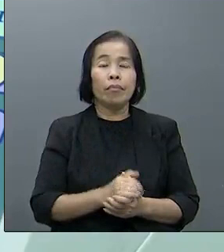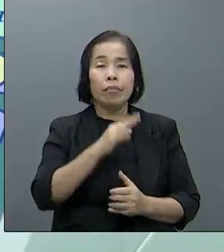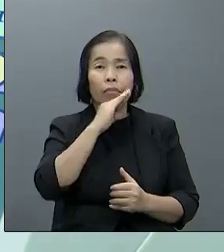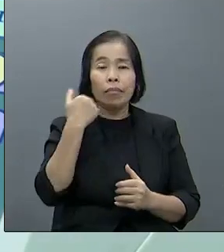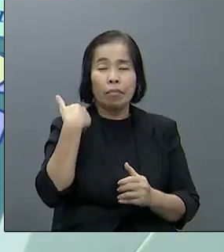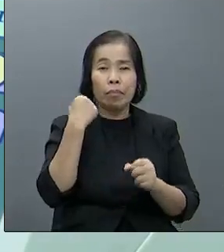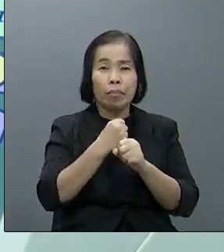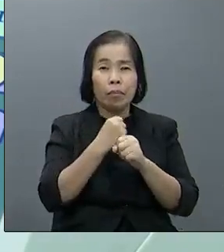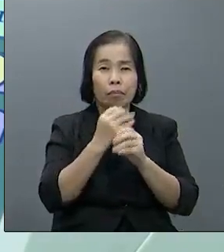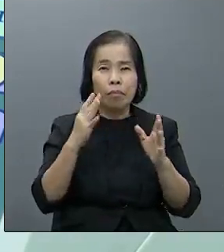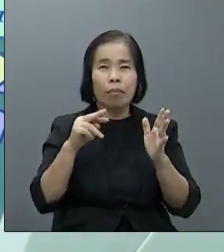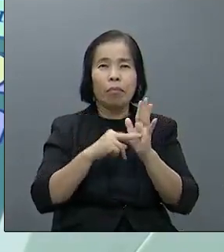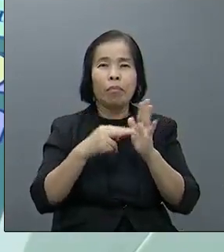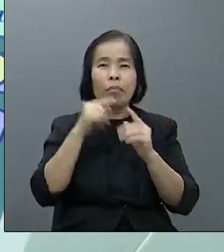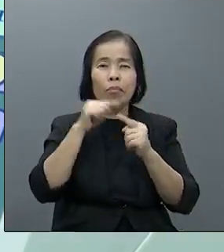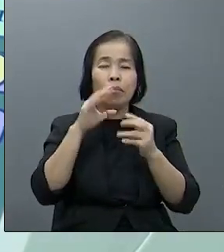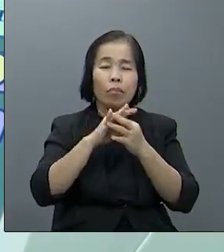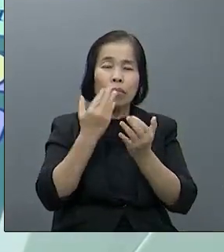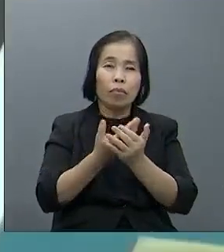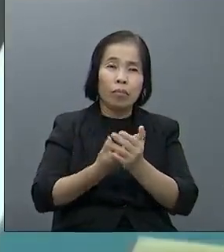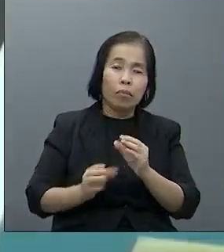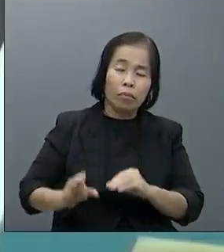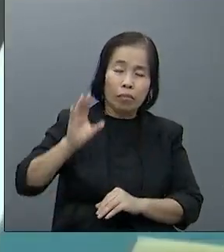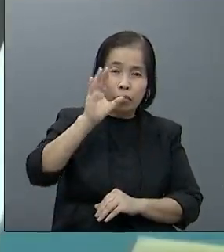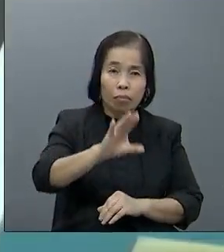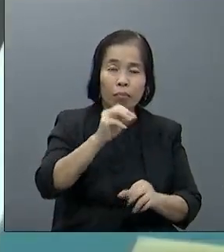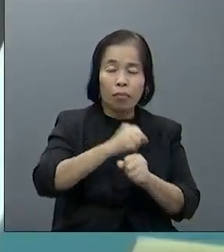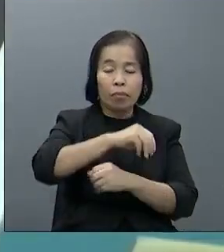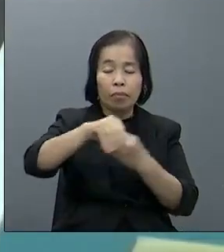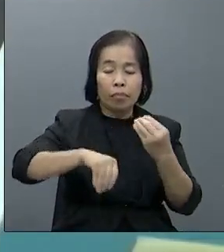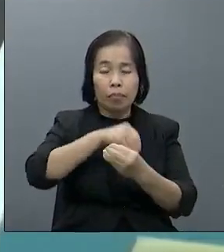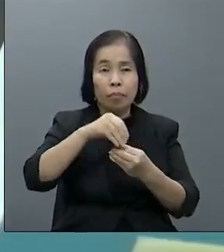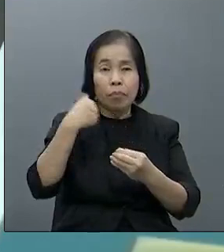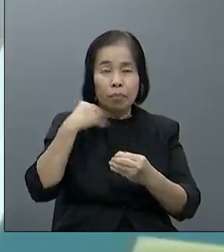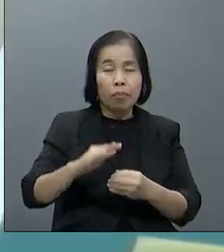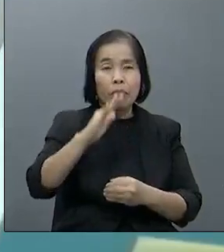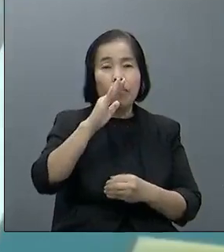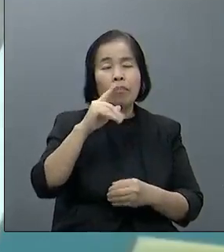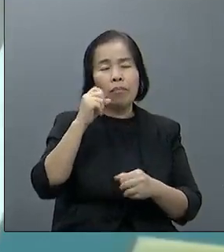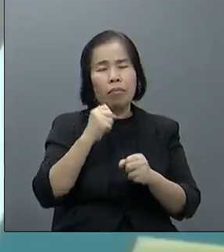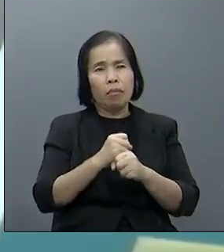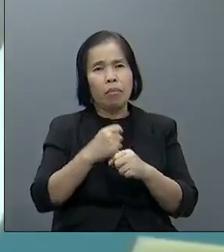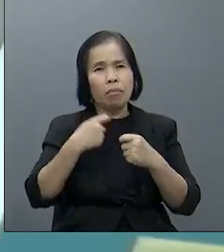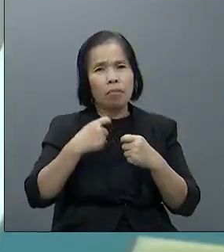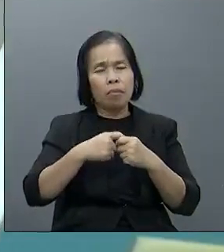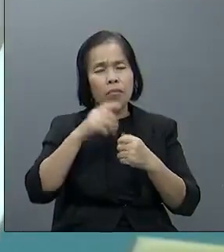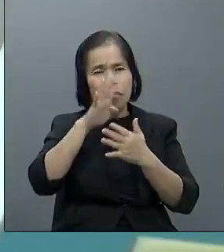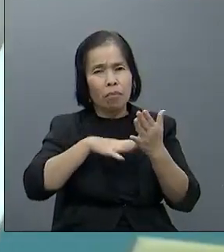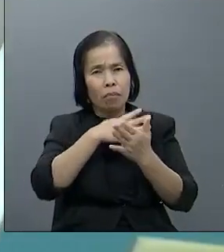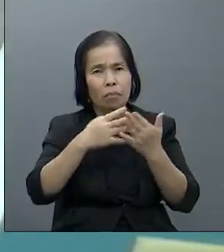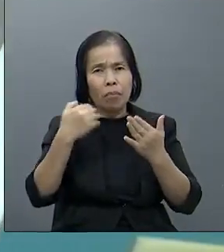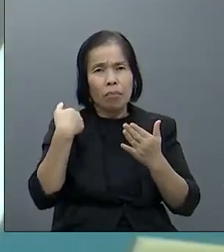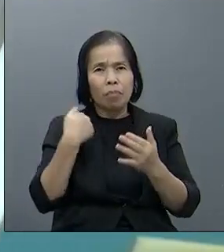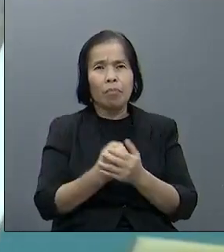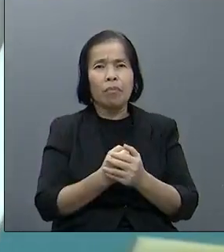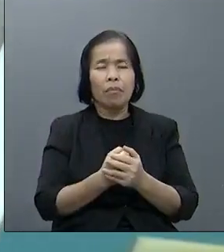กันแบบนี้แล้วความคุ้มค่าของเงินที่ลงไปเพื่อหวังจะกระตุ้นเศรษฐกิจเนี่ยจะได้รีเทิร์นมามากพอกับที่มีการคาดการกันเอาไว้ที่ 5